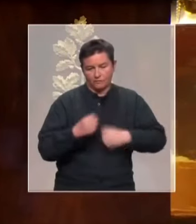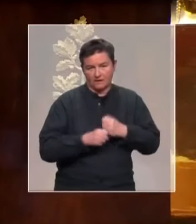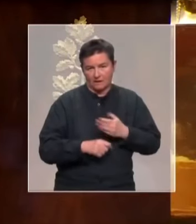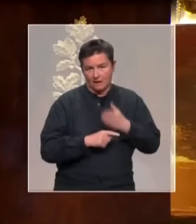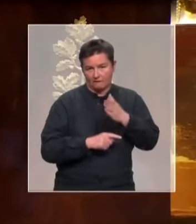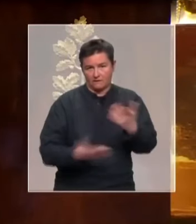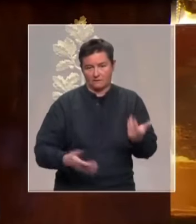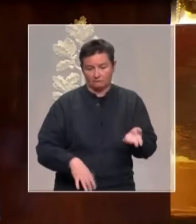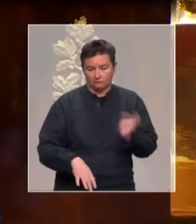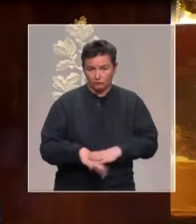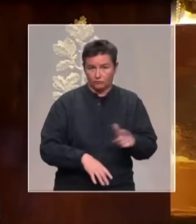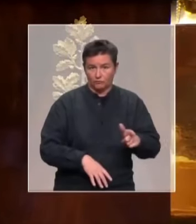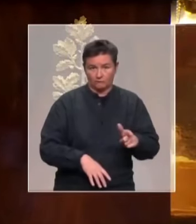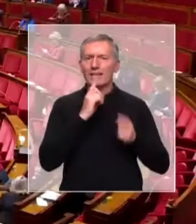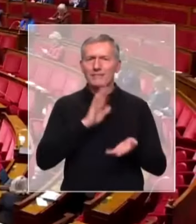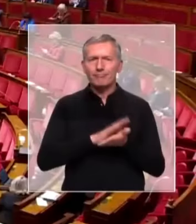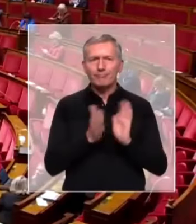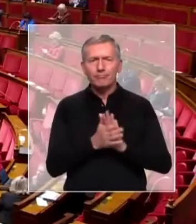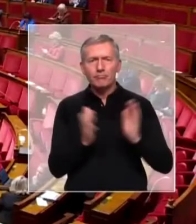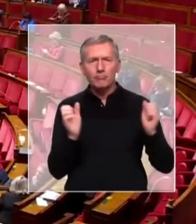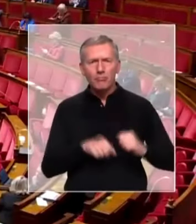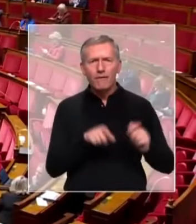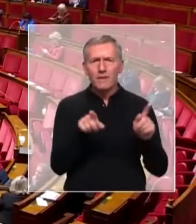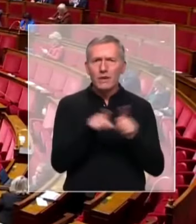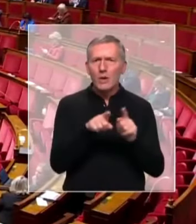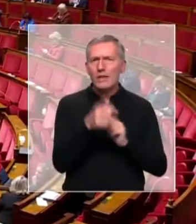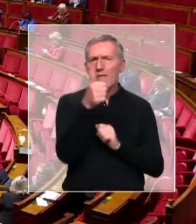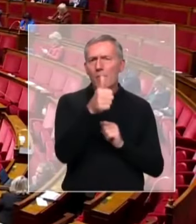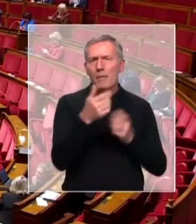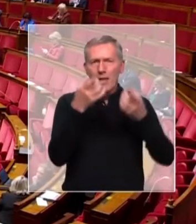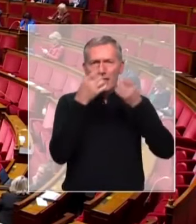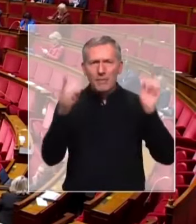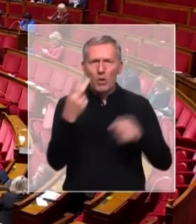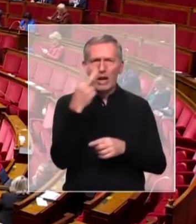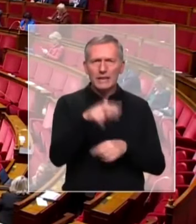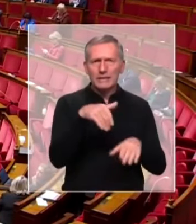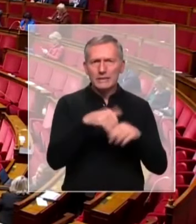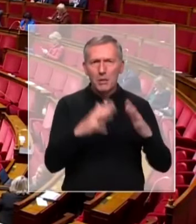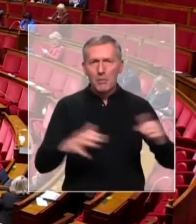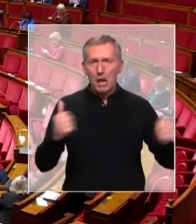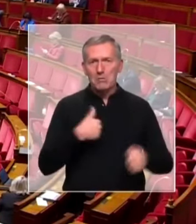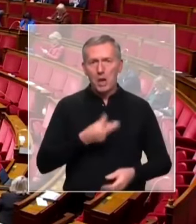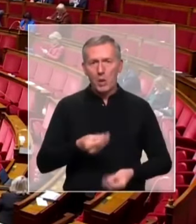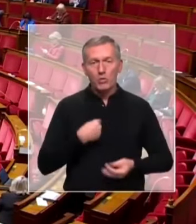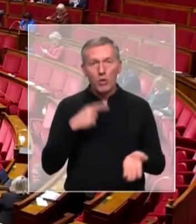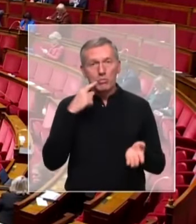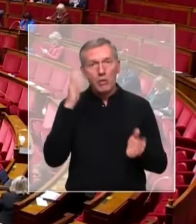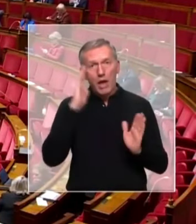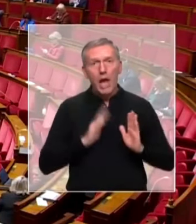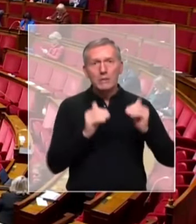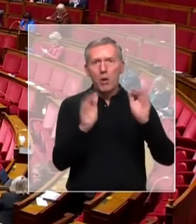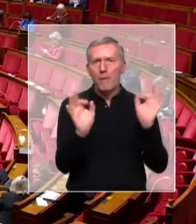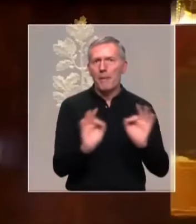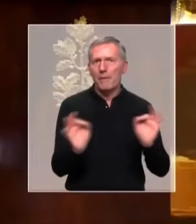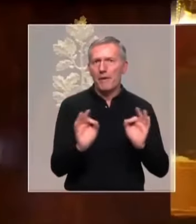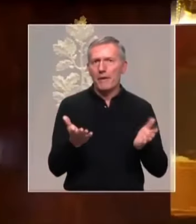où il siège son discontinué depuis 2002 il s'est notamment investi en faveur de la revalorisation des petites retraites agricoles or sa